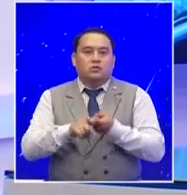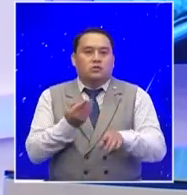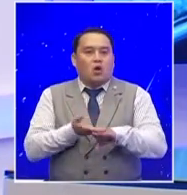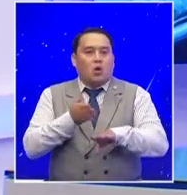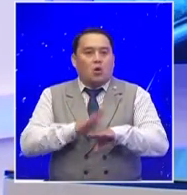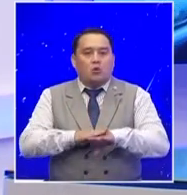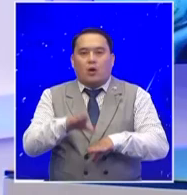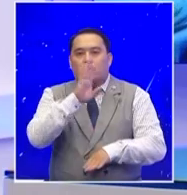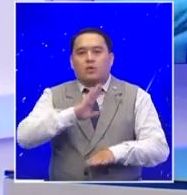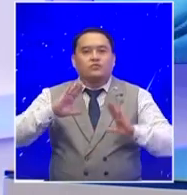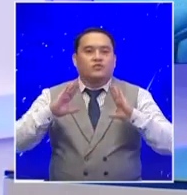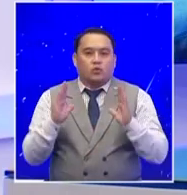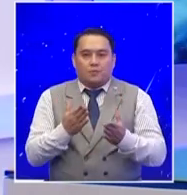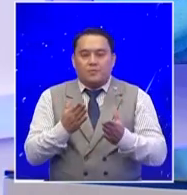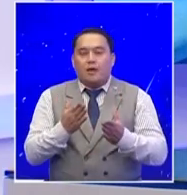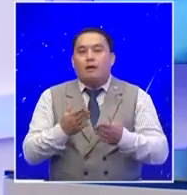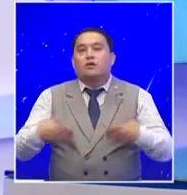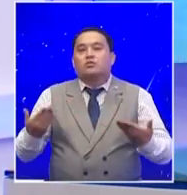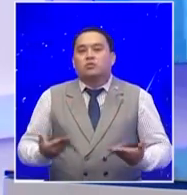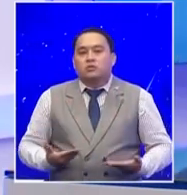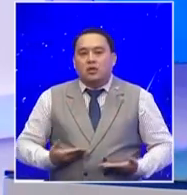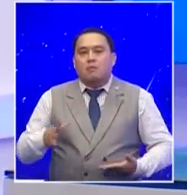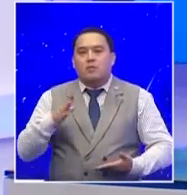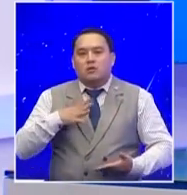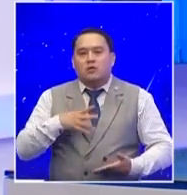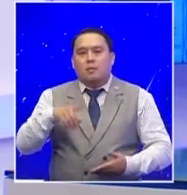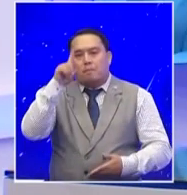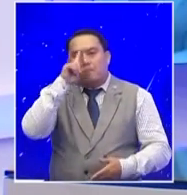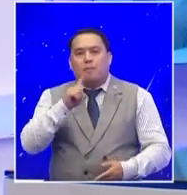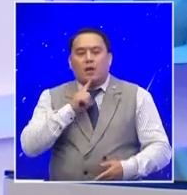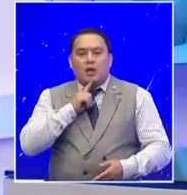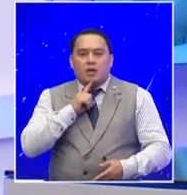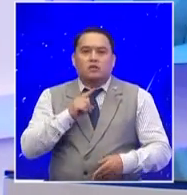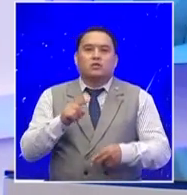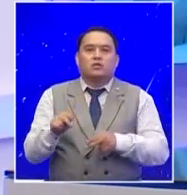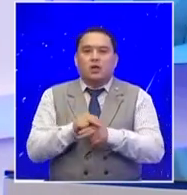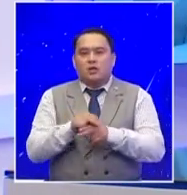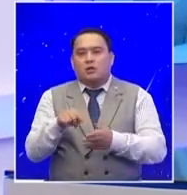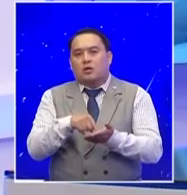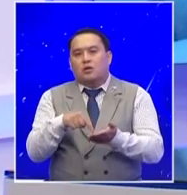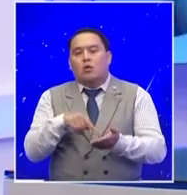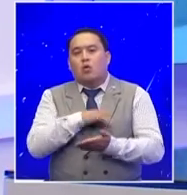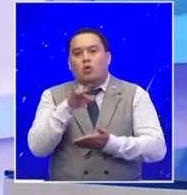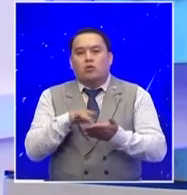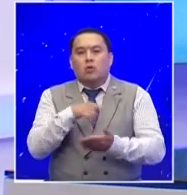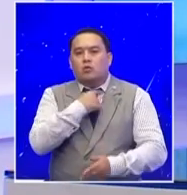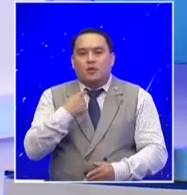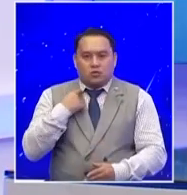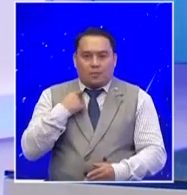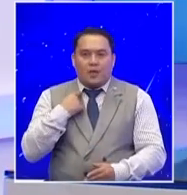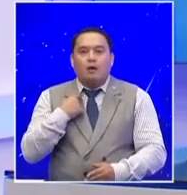тяжелой для ее матери ситуацией. За жизнь женщины более полутора месяцев боролись врачи Таткурганской городской многопрофильной